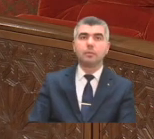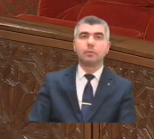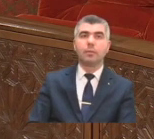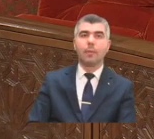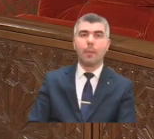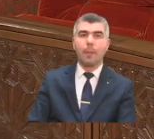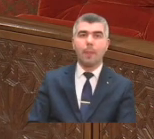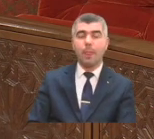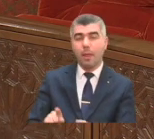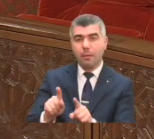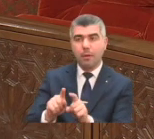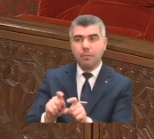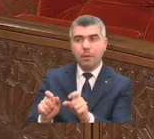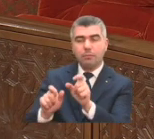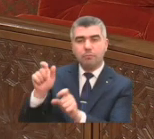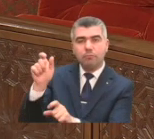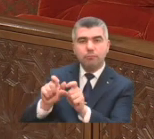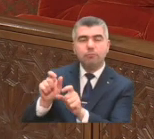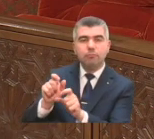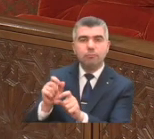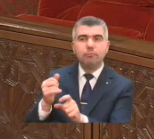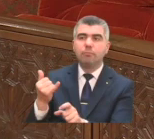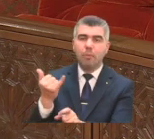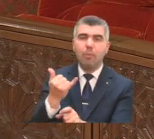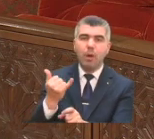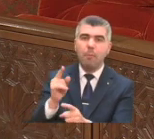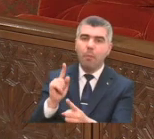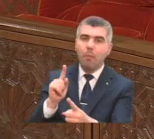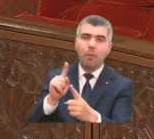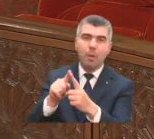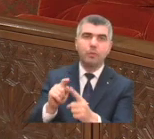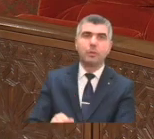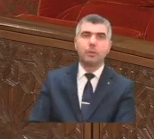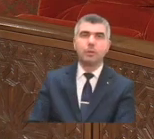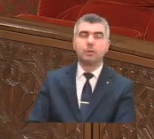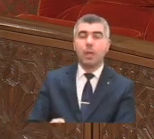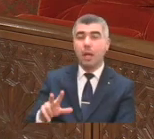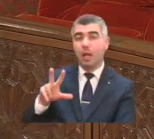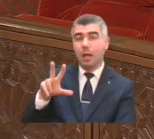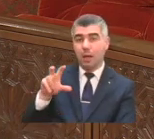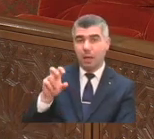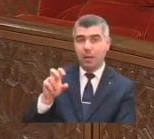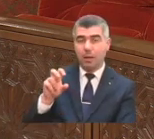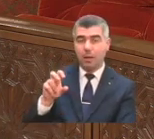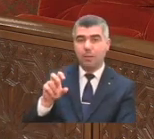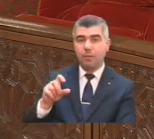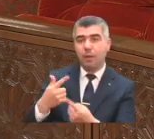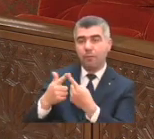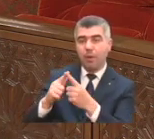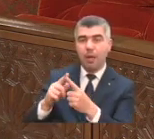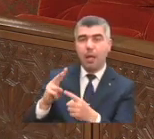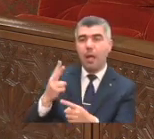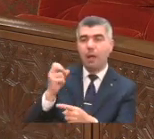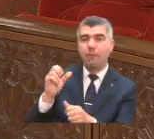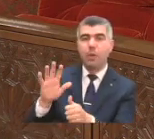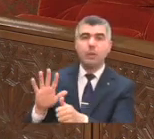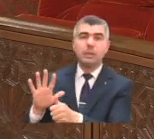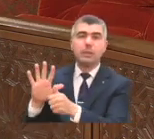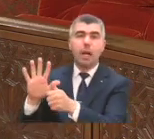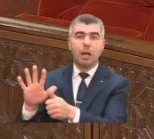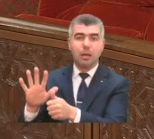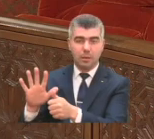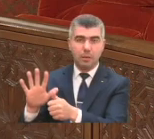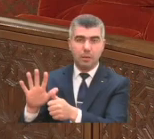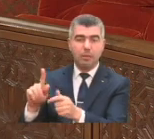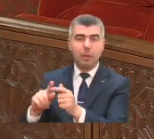كيخص العنصر البشري بطريقة جد مباشرة. فكيف ما كتعرفوا، خصوصا أنه تم منذ سنة 2006 إقرار